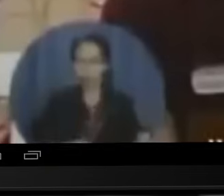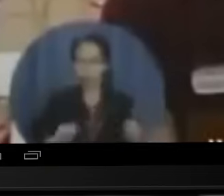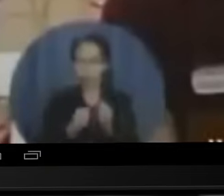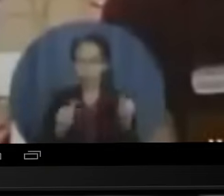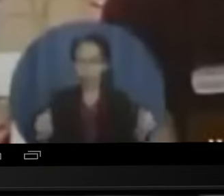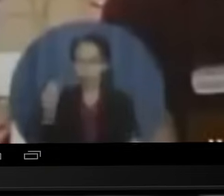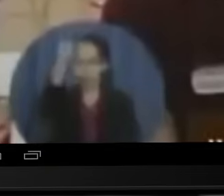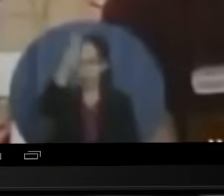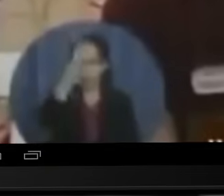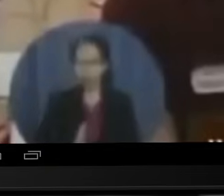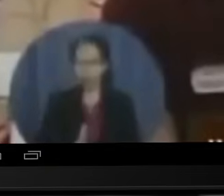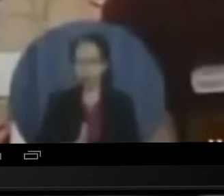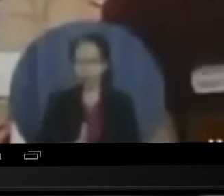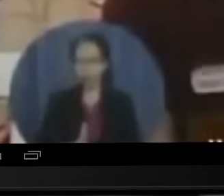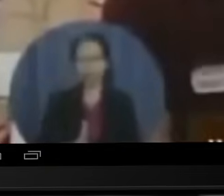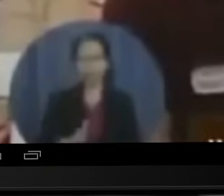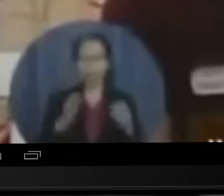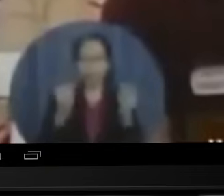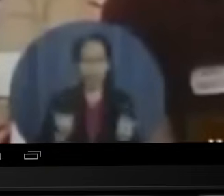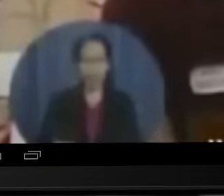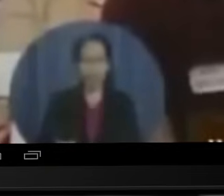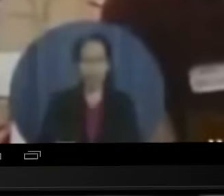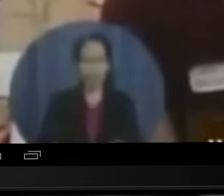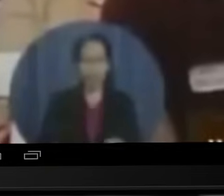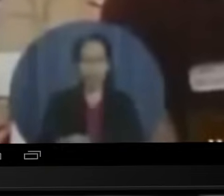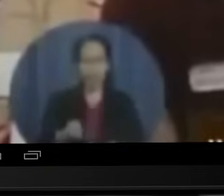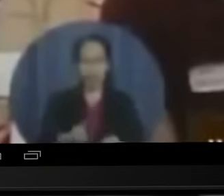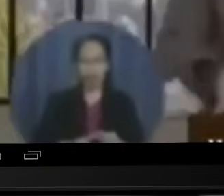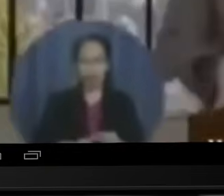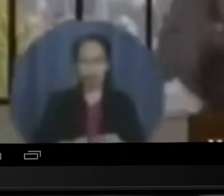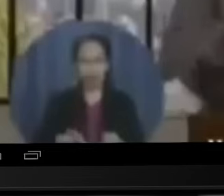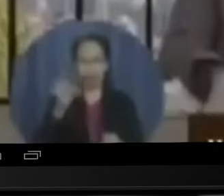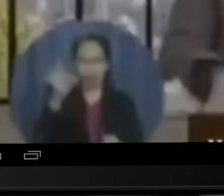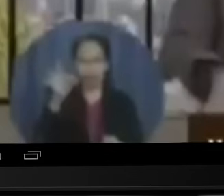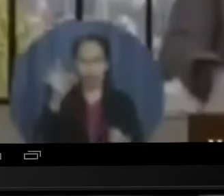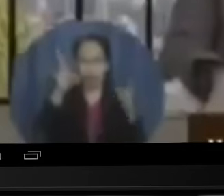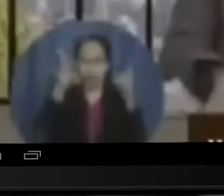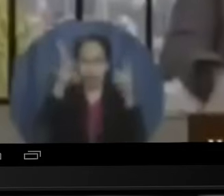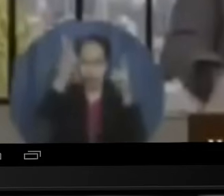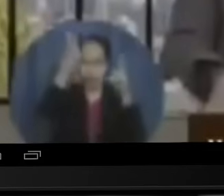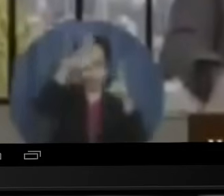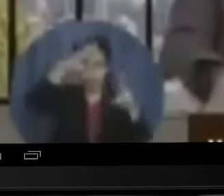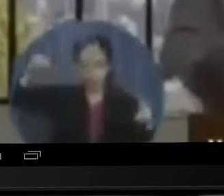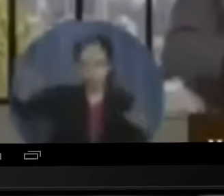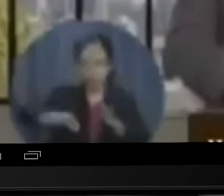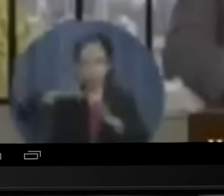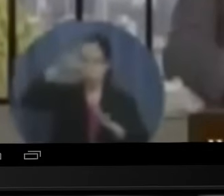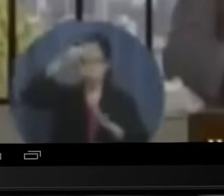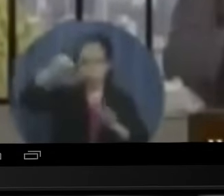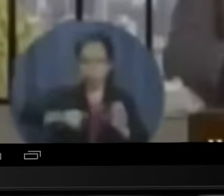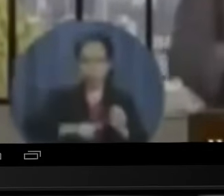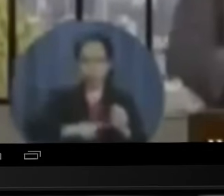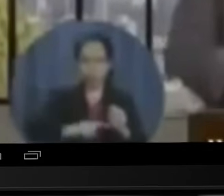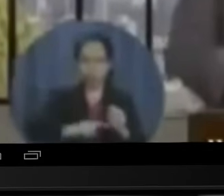anti-Diyos yun. Ngayon, yung kanyang bilang nasusumpungan sa isang tao. Pero originally,